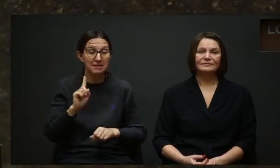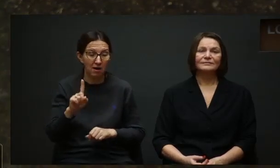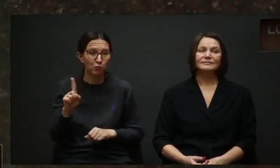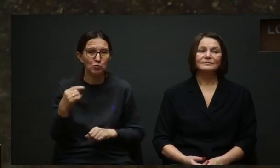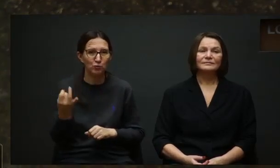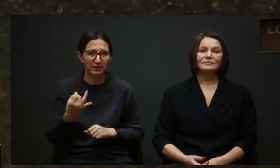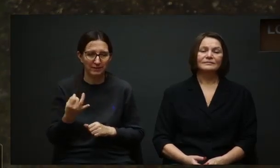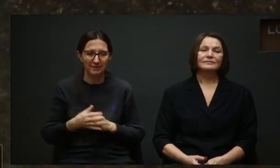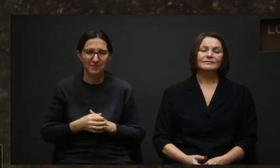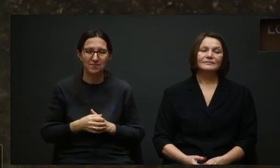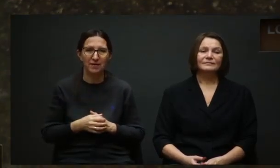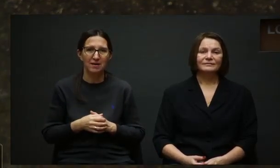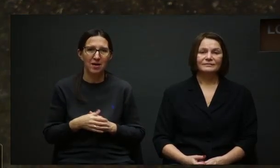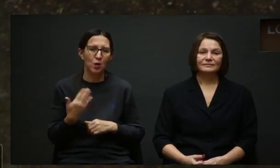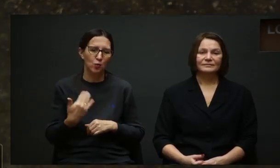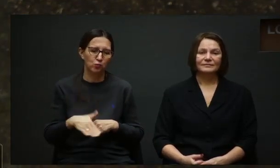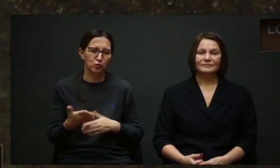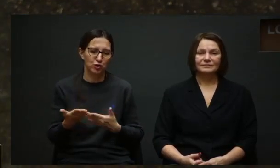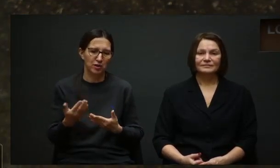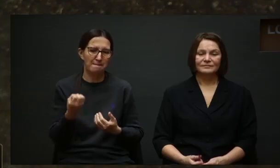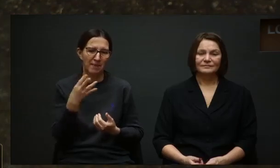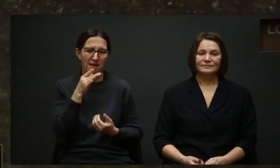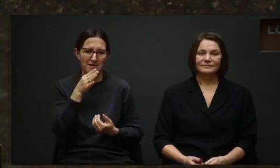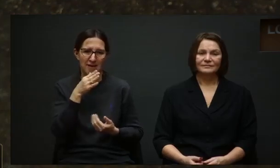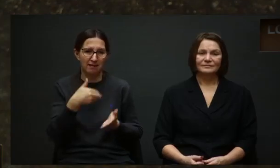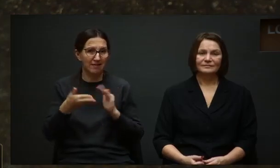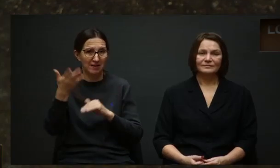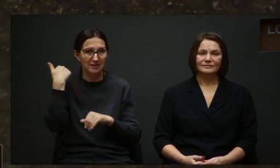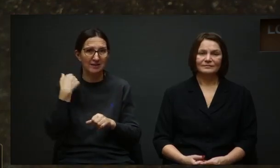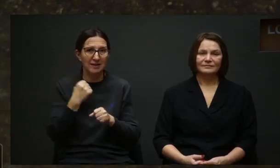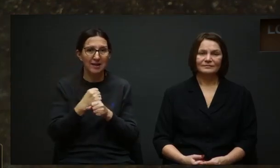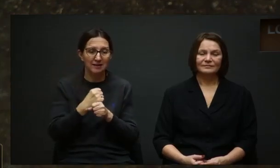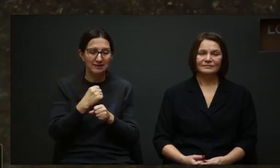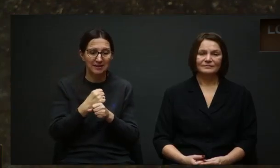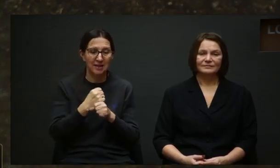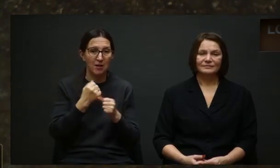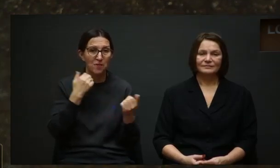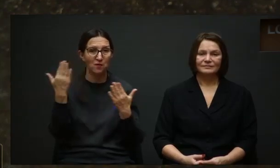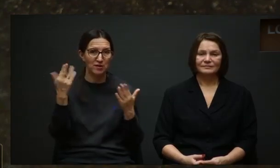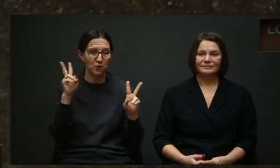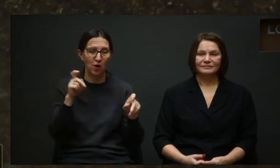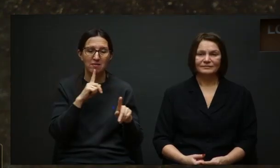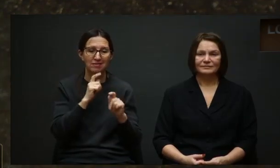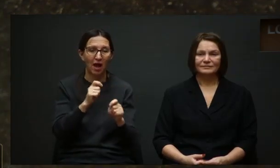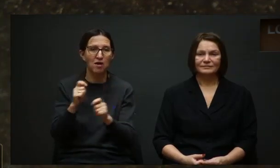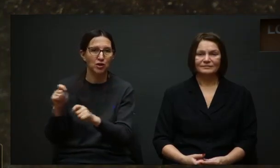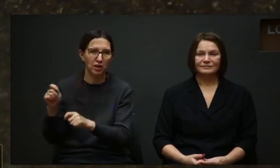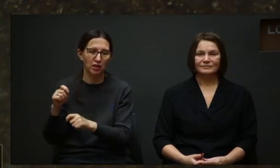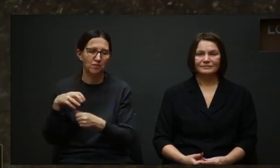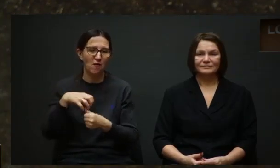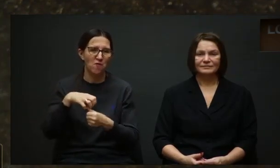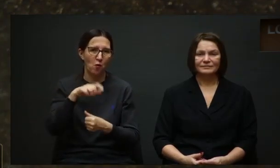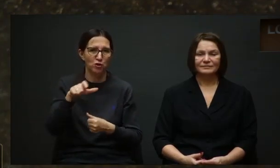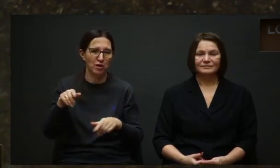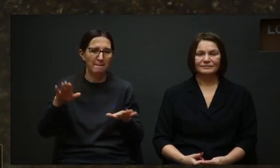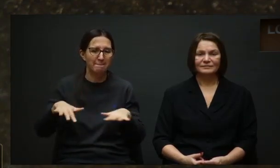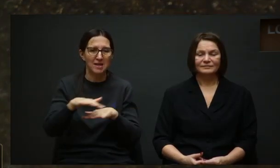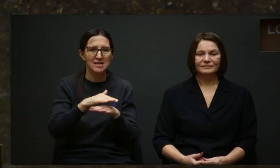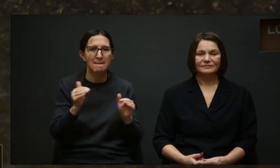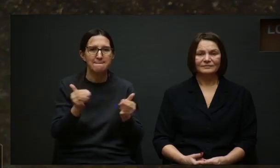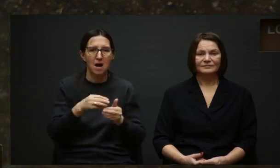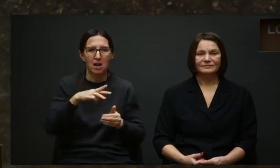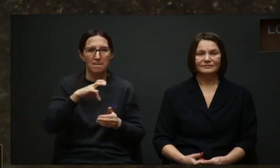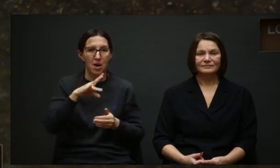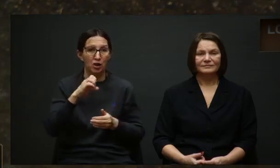лет, наверное, уже 15 тому назад я делал выставку «Дары вождям» в Малом Манеже, и все эти вещи